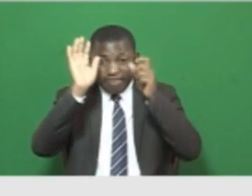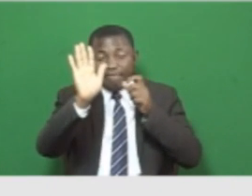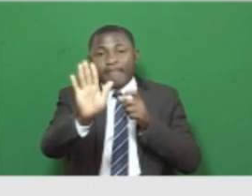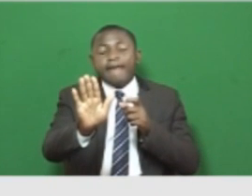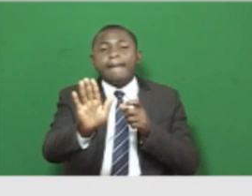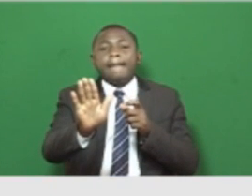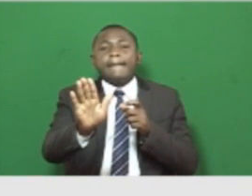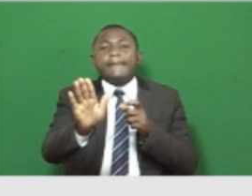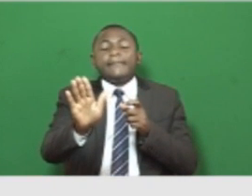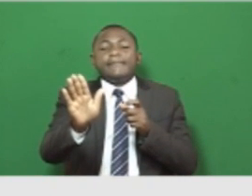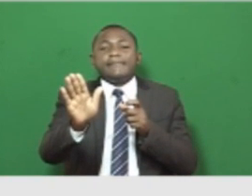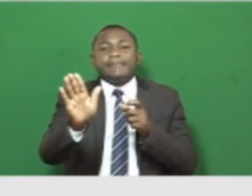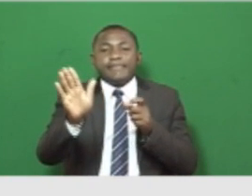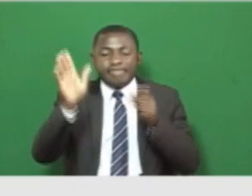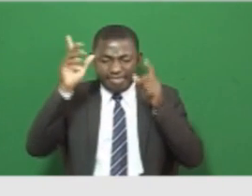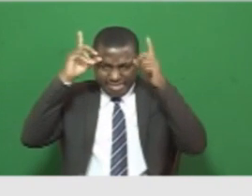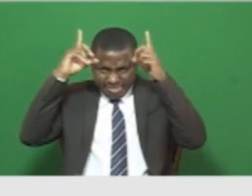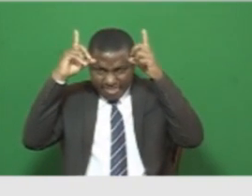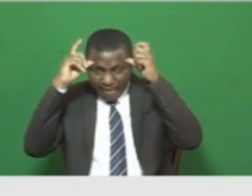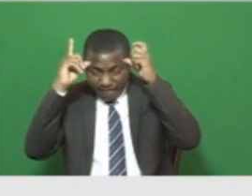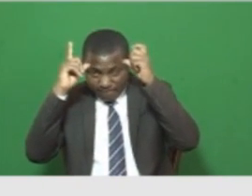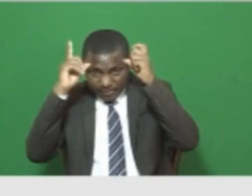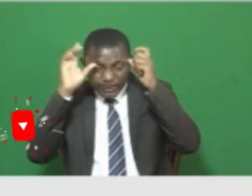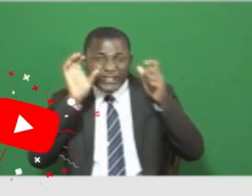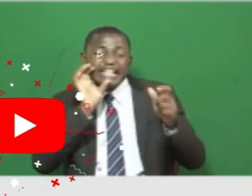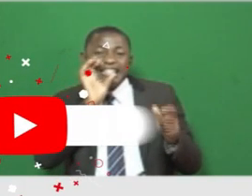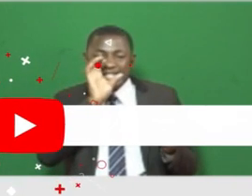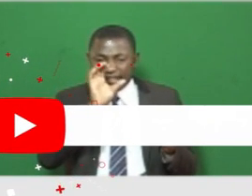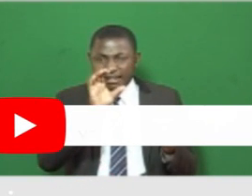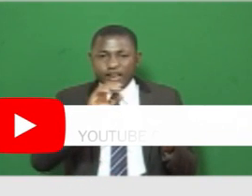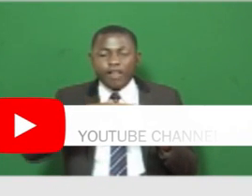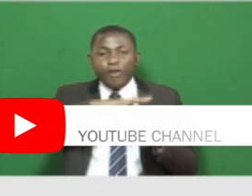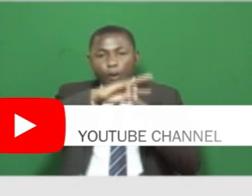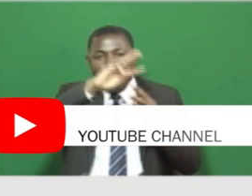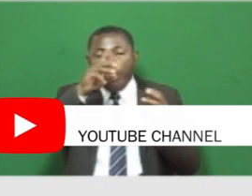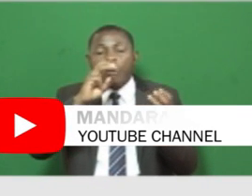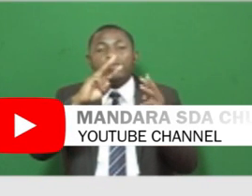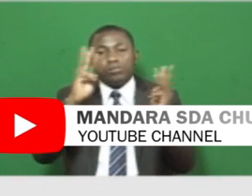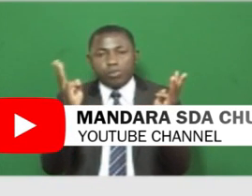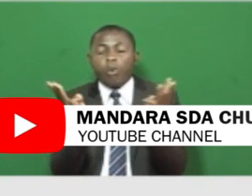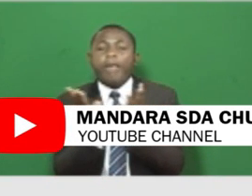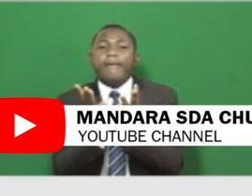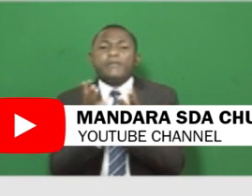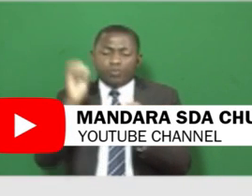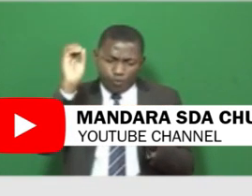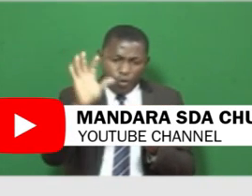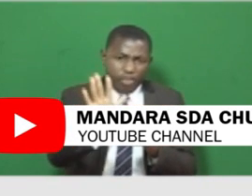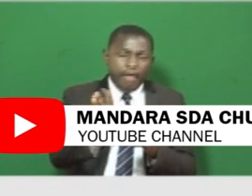nyoka yekare inonzi Diabros, naSatani munyengeri wenyika yose. Yakakandirwa